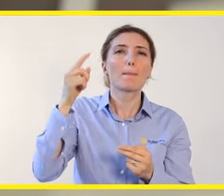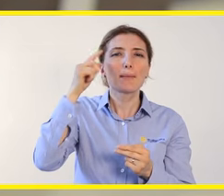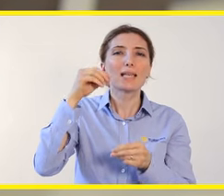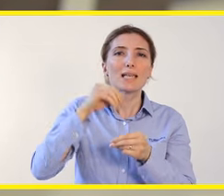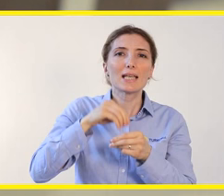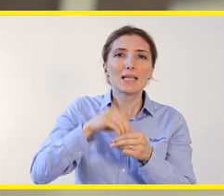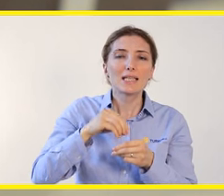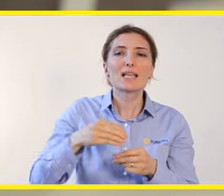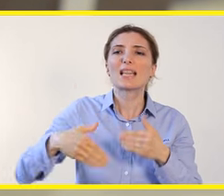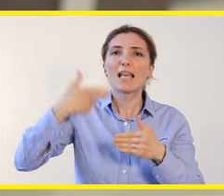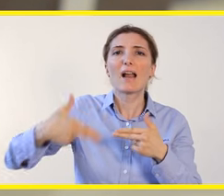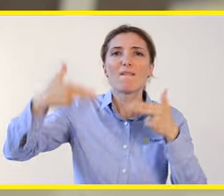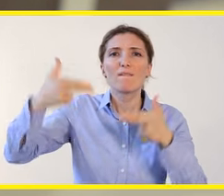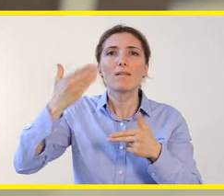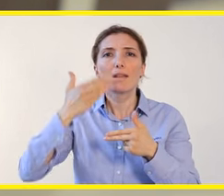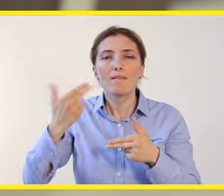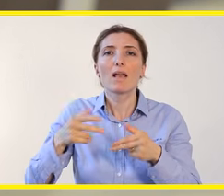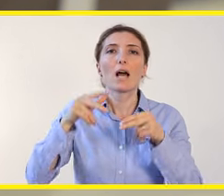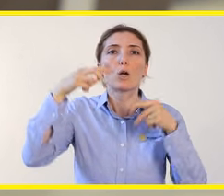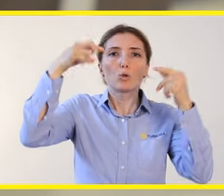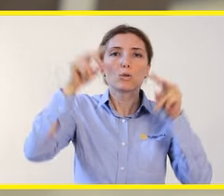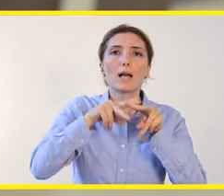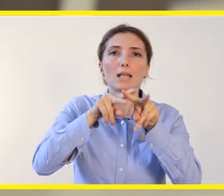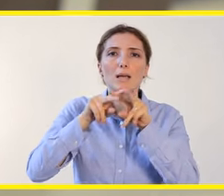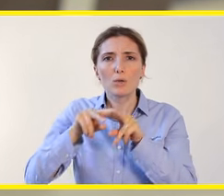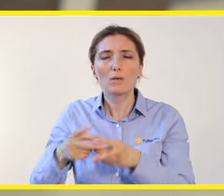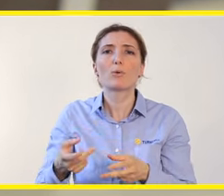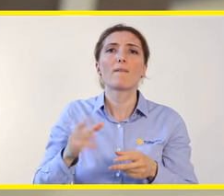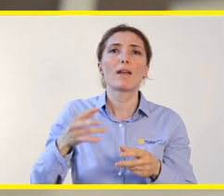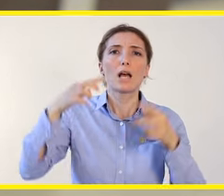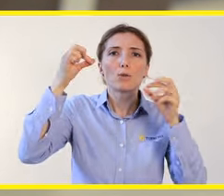Turkcell T60 ile ilgili daha detaylı bilgiye diğer videolarımızdan,